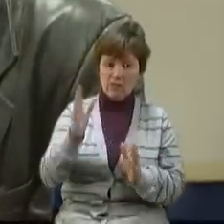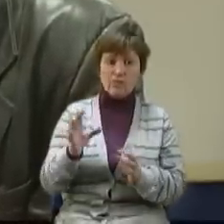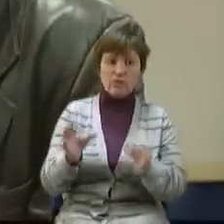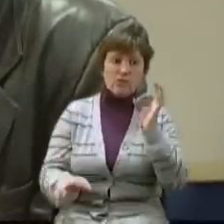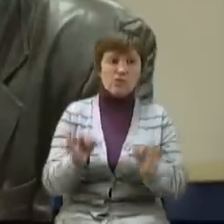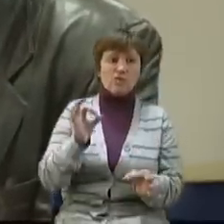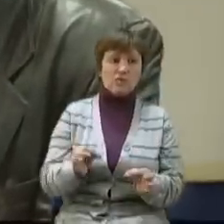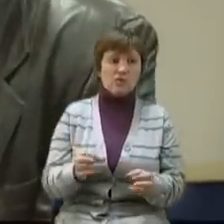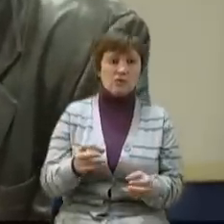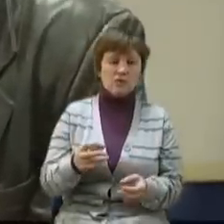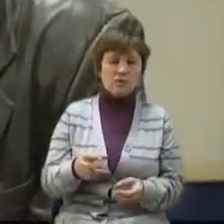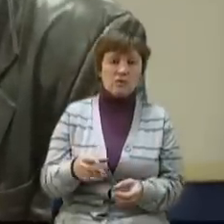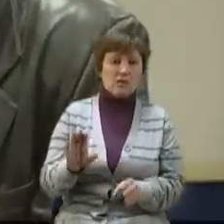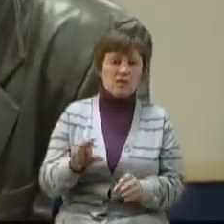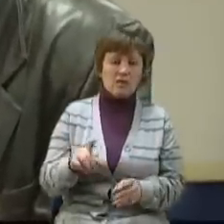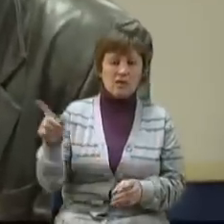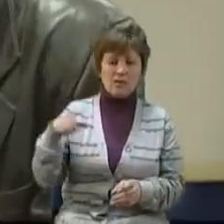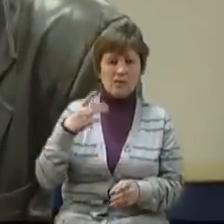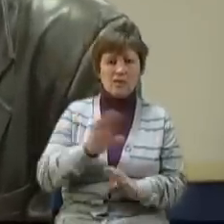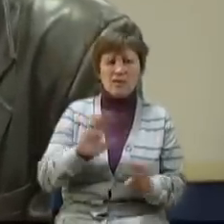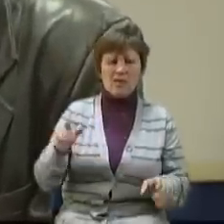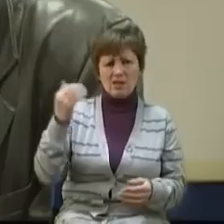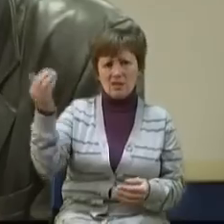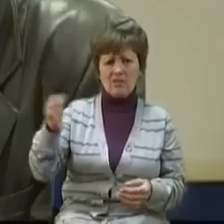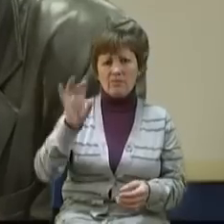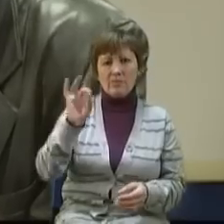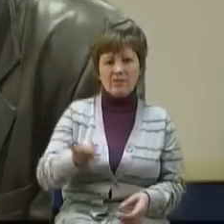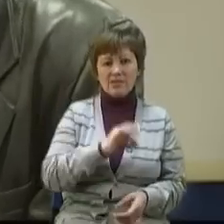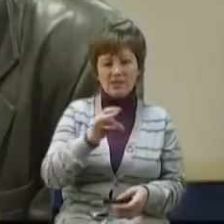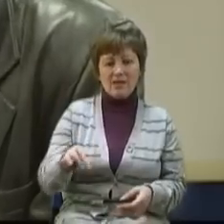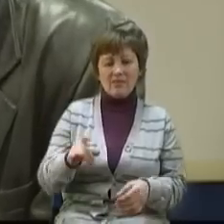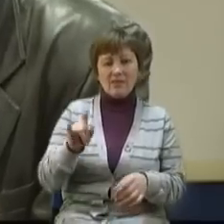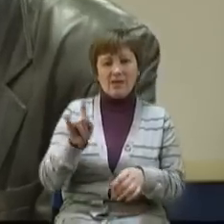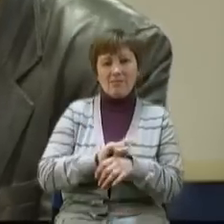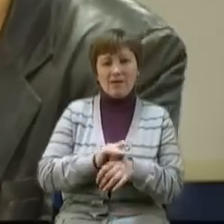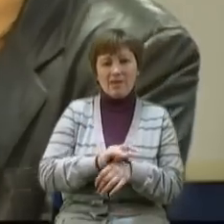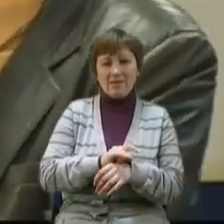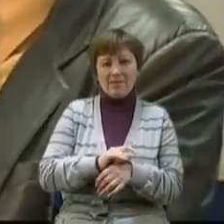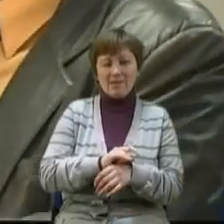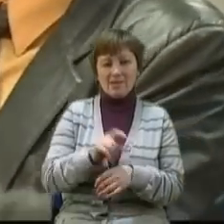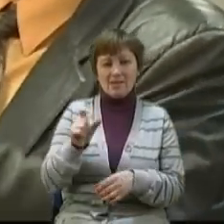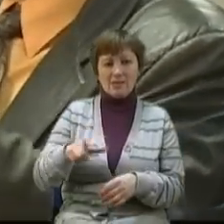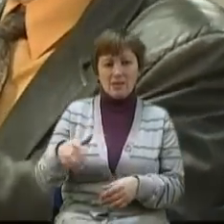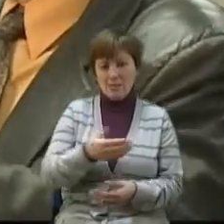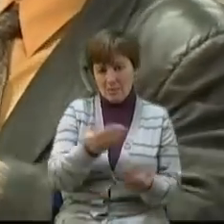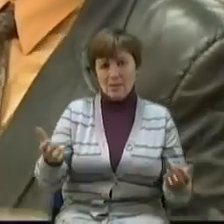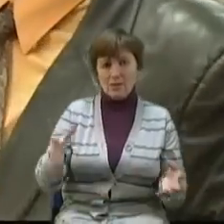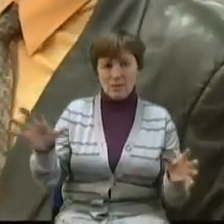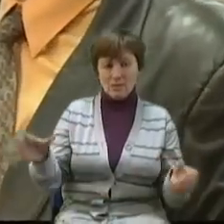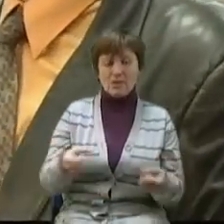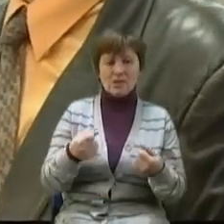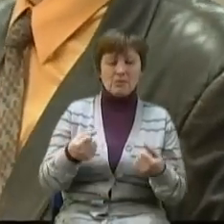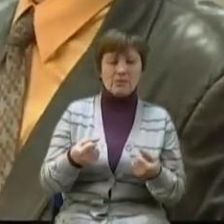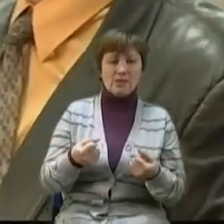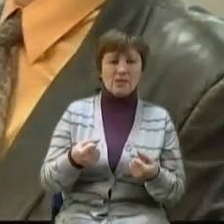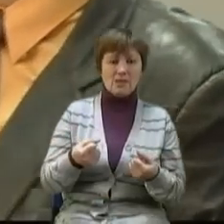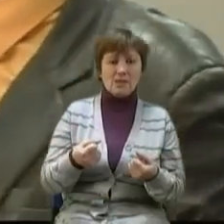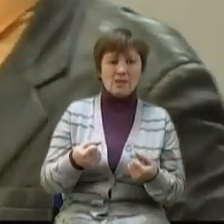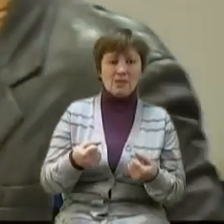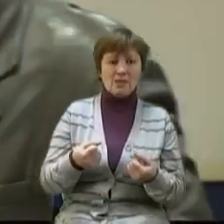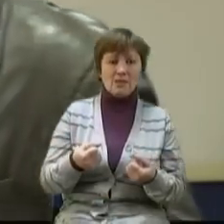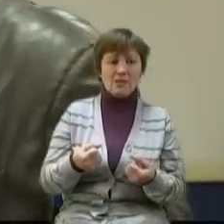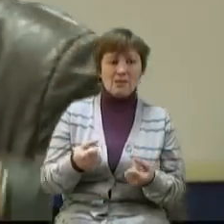стоять. Я говорю, да нет, это вы, православные, обманываете народ. Я говорю, мы уже спасены, мы уже оживотворены со